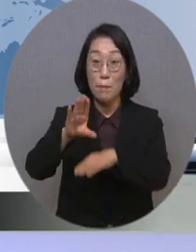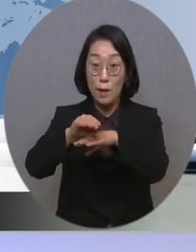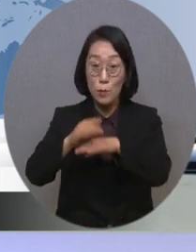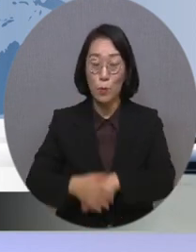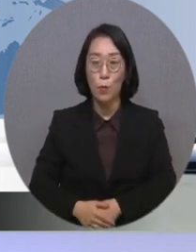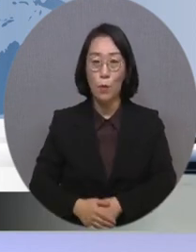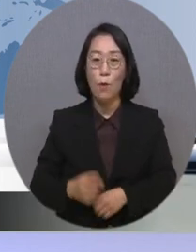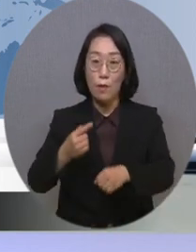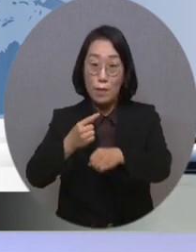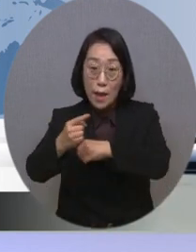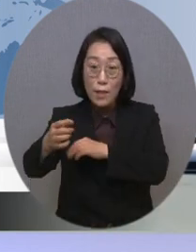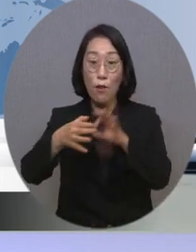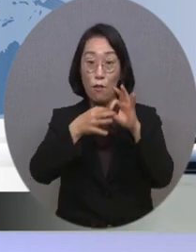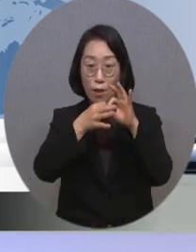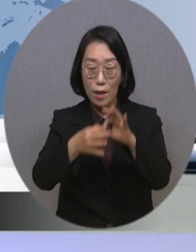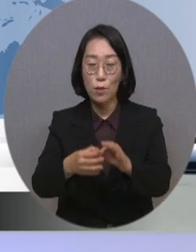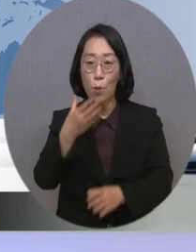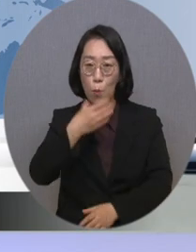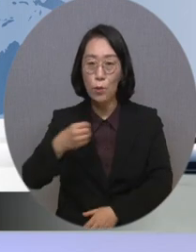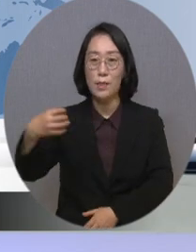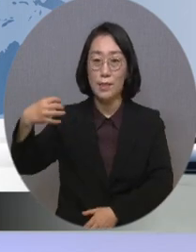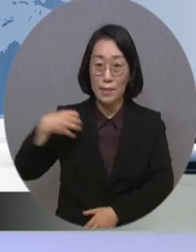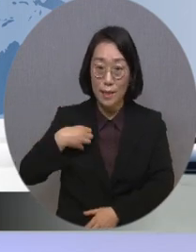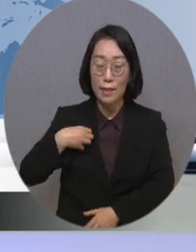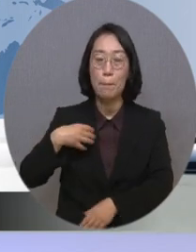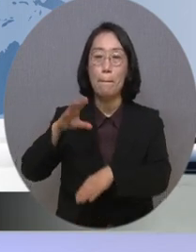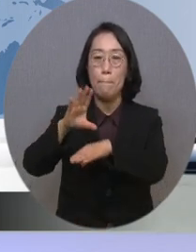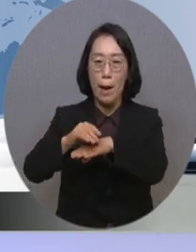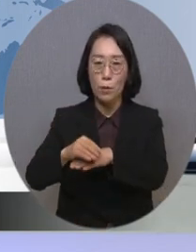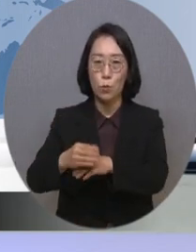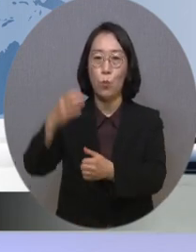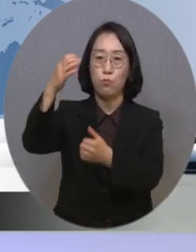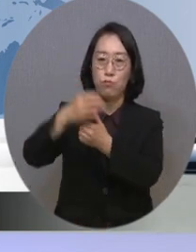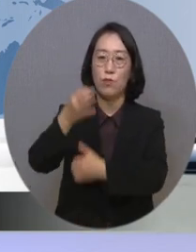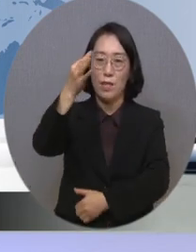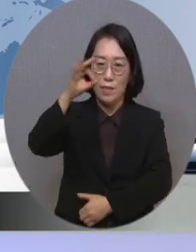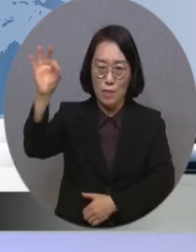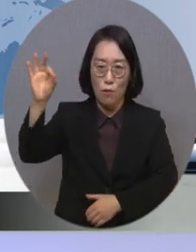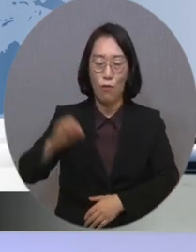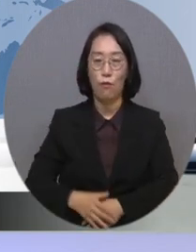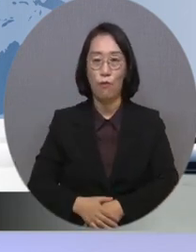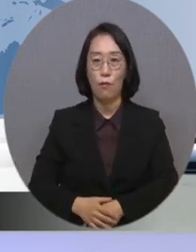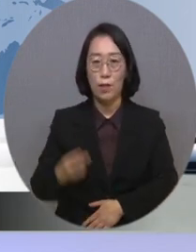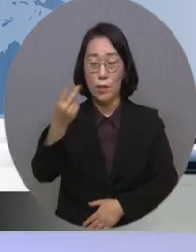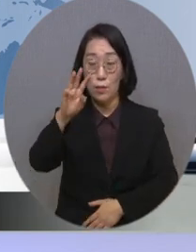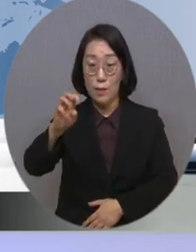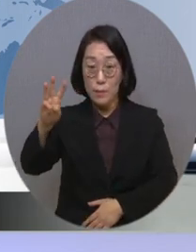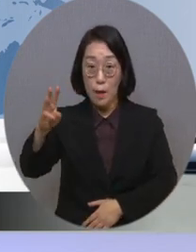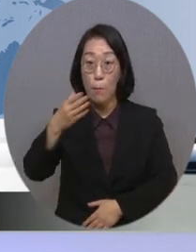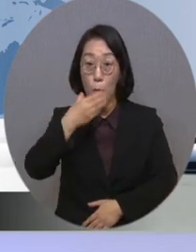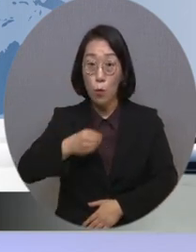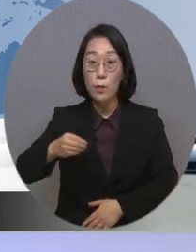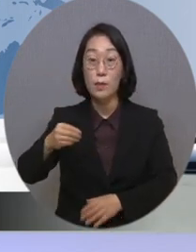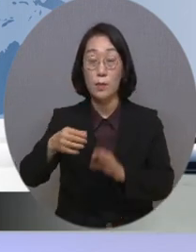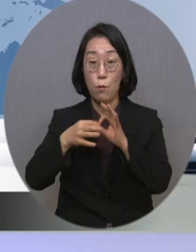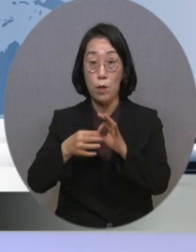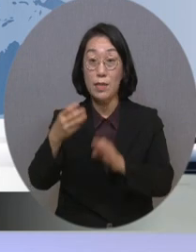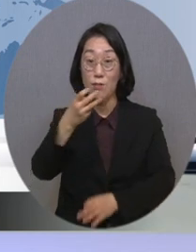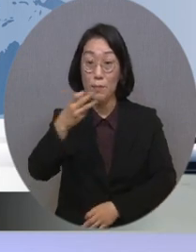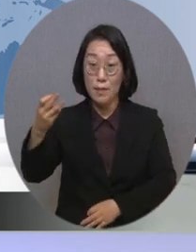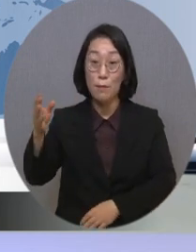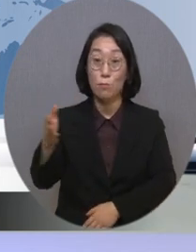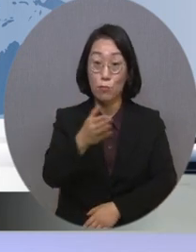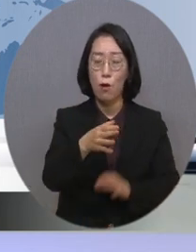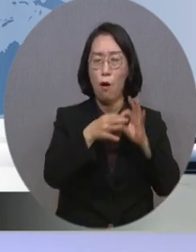2023년에도 장애인 복지 채널 지휘를 이어갑니다 2013년 장인 복지채널 제도 시행 이후